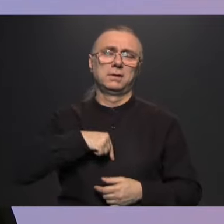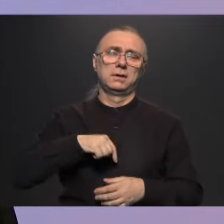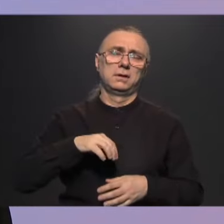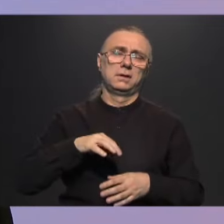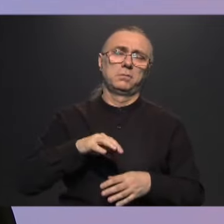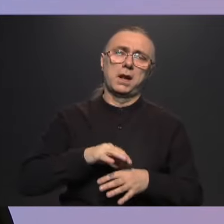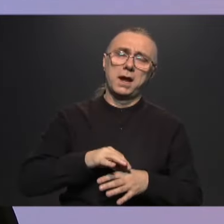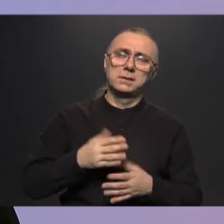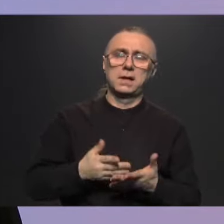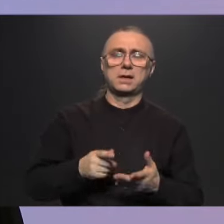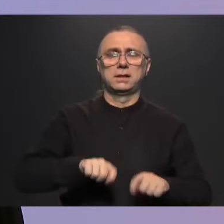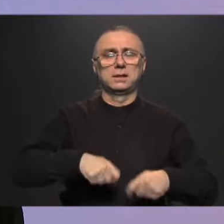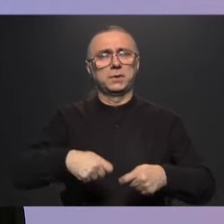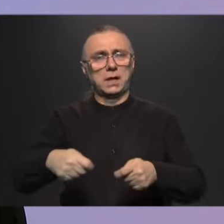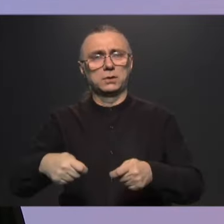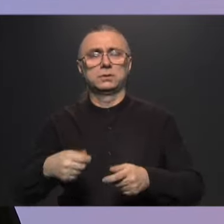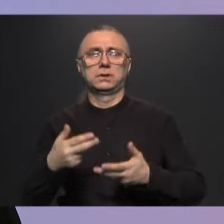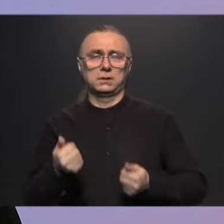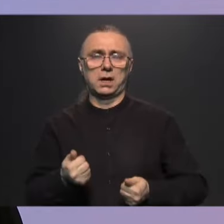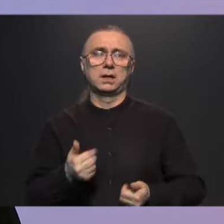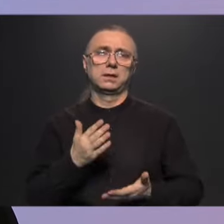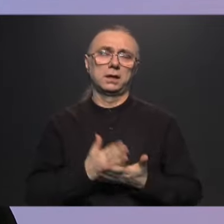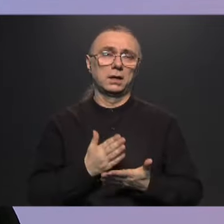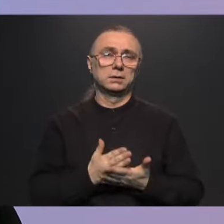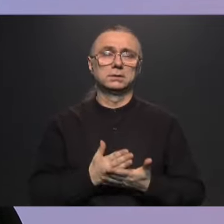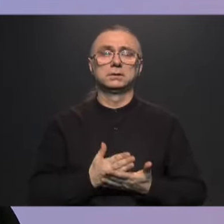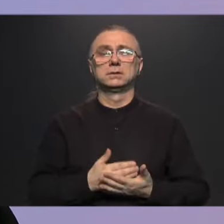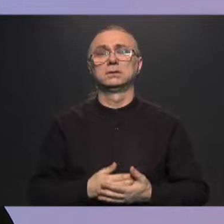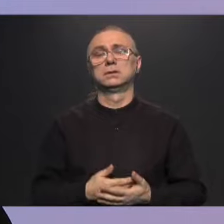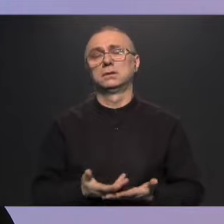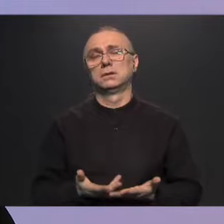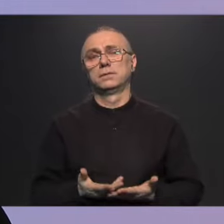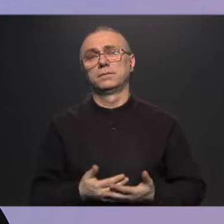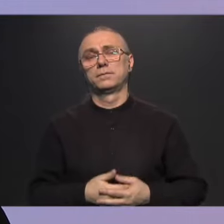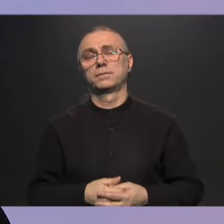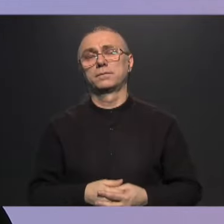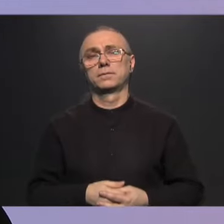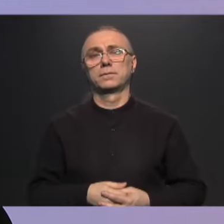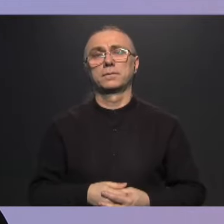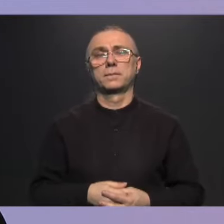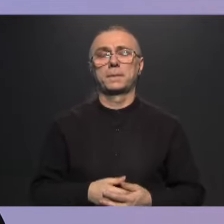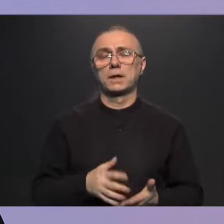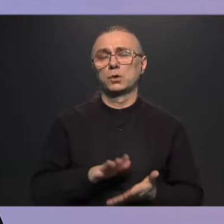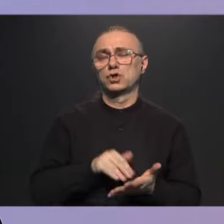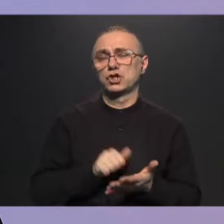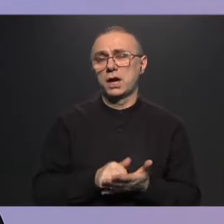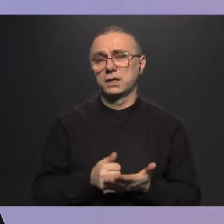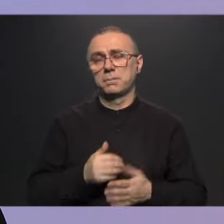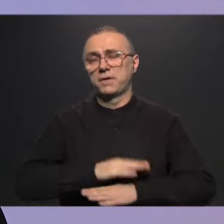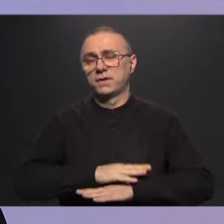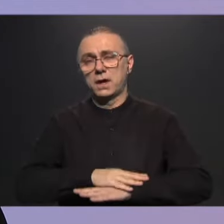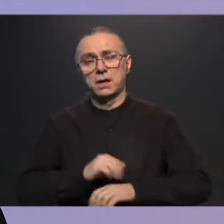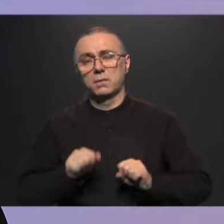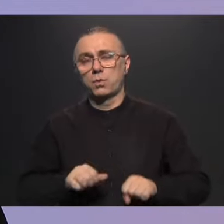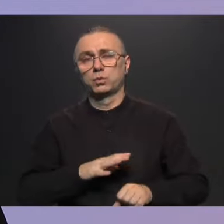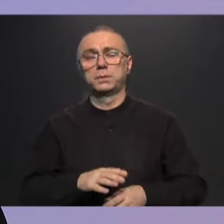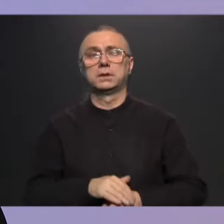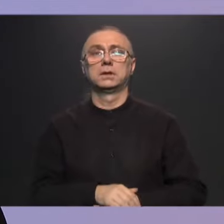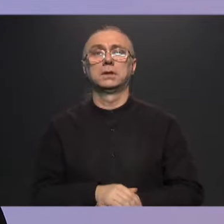алкоголю, к, не знаю, каким-то другим еще девиациям, ну, как бы девиационному поведению.